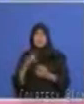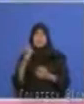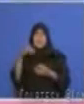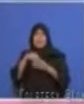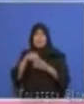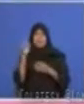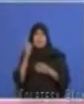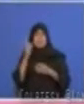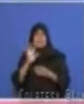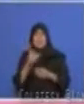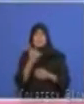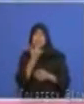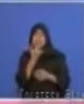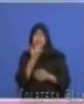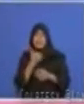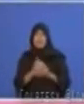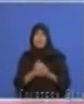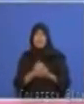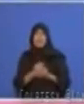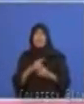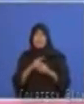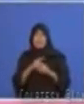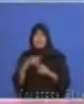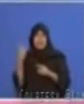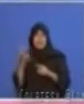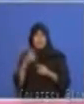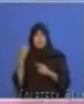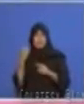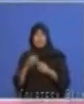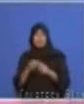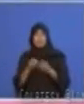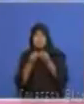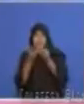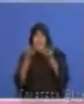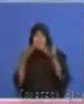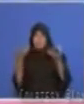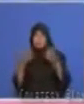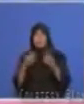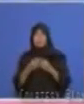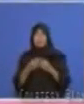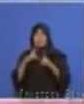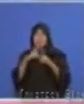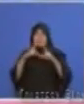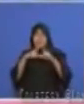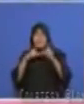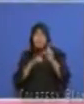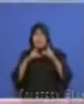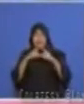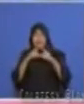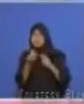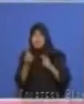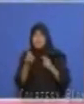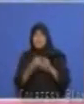tidak ada yang salah selama pemerintahan itu menciptakan daya beli masyarakat yang ada